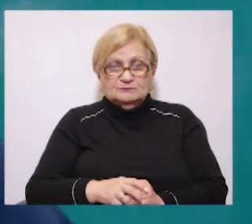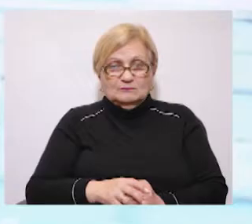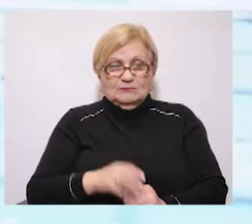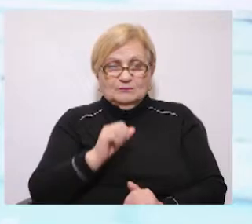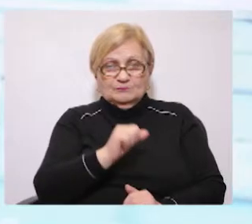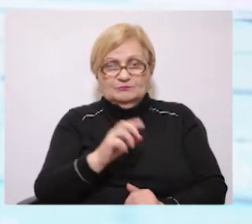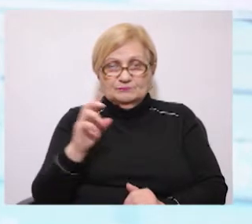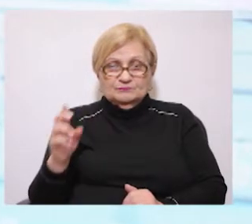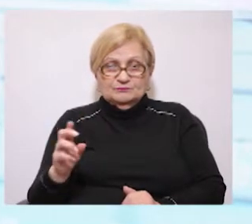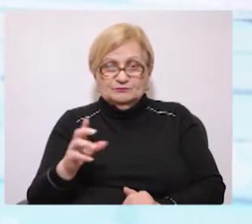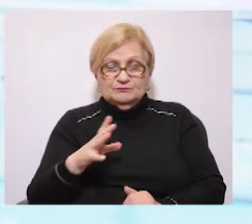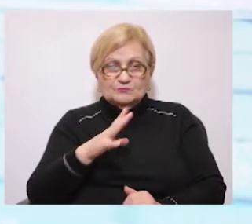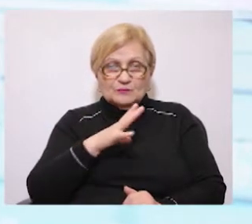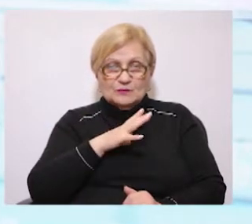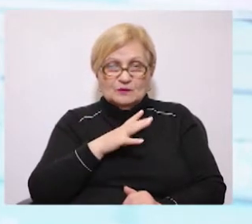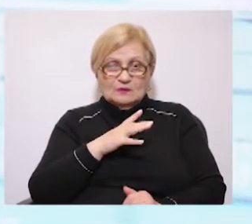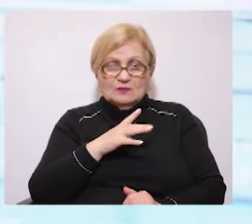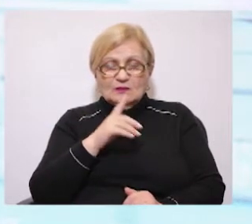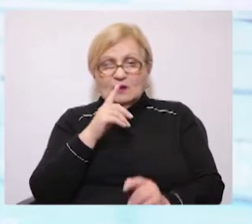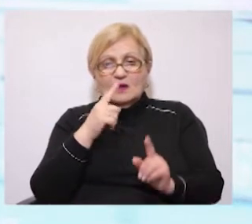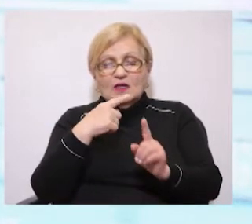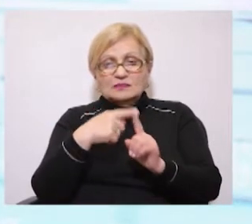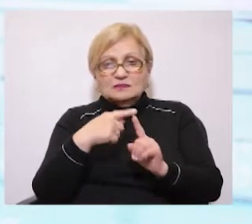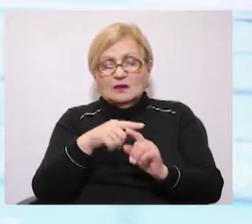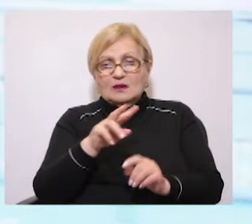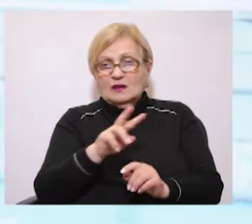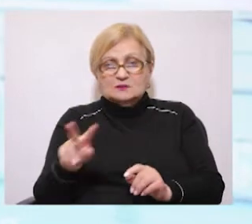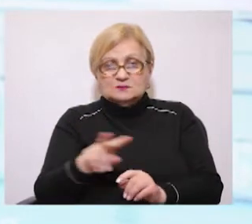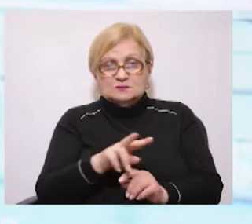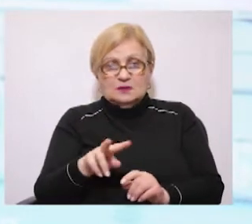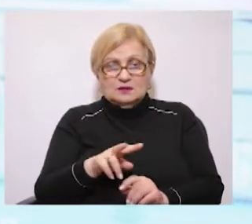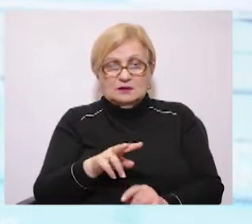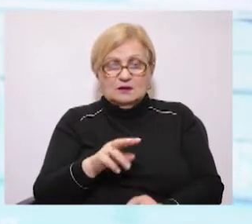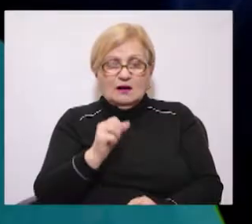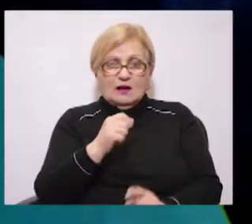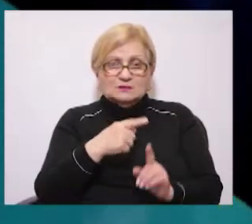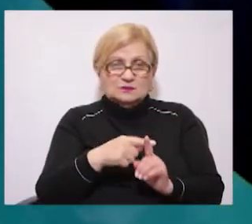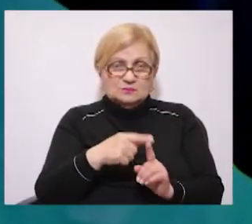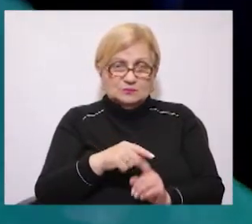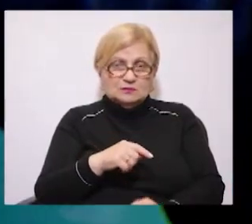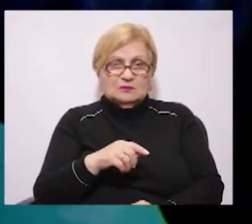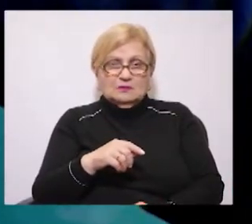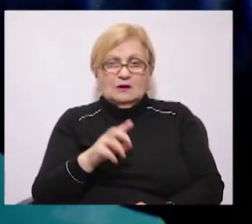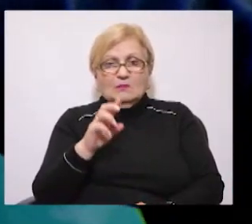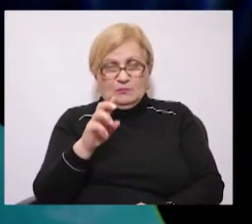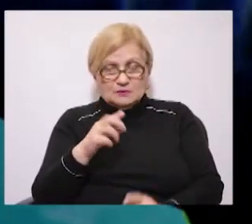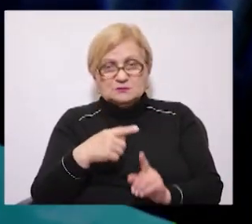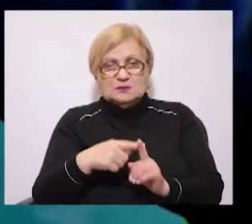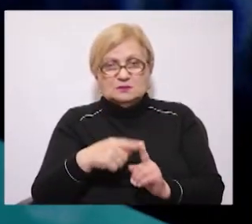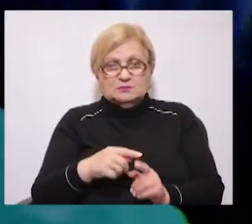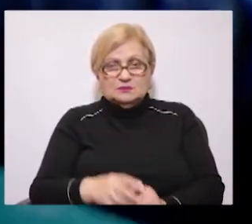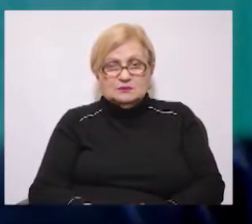100 და b შეიძლება ქონდეს ერთი და იგივე ნიშნები. ხო? a იყოს დადებითი, b-ც იყოს